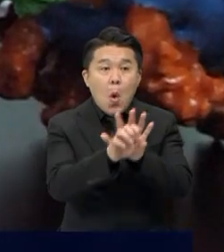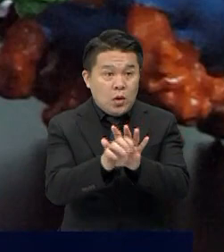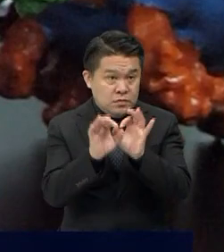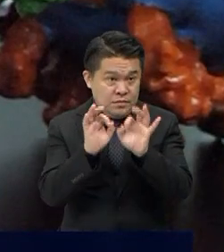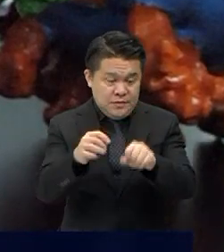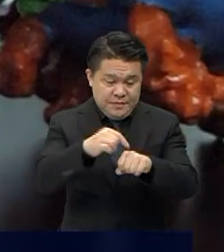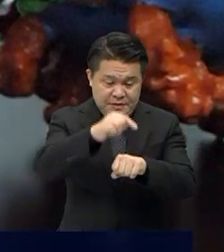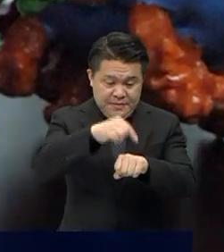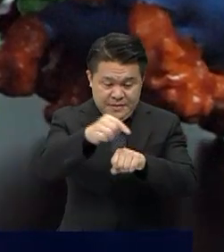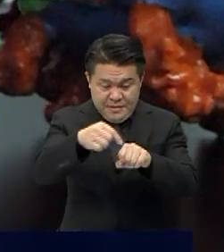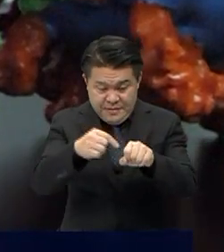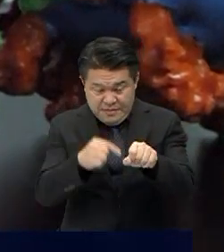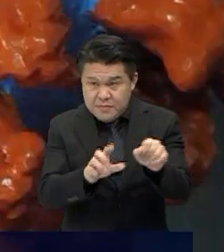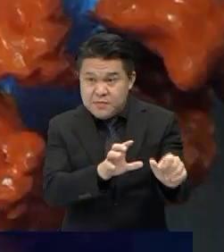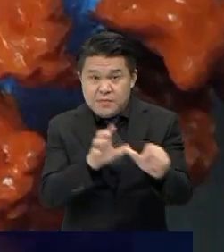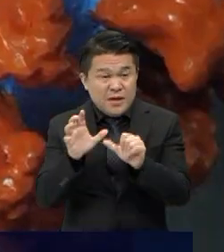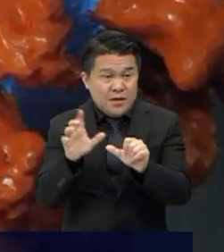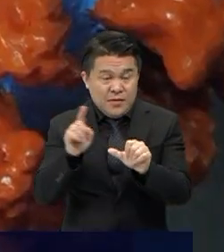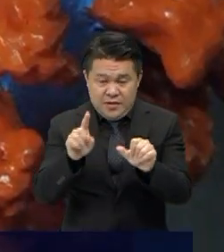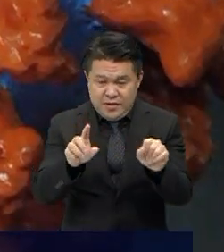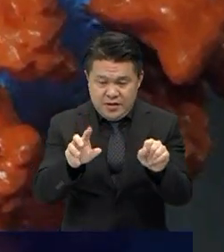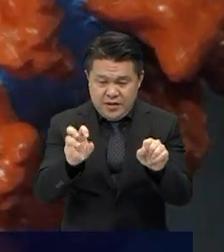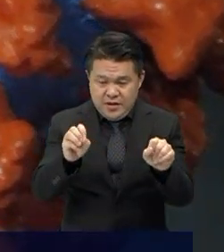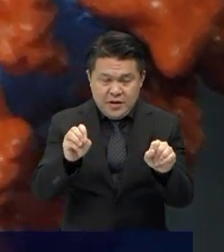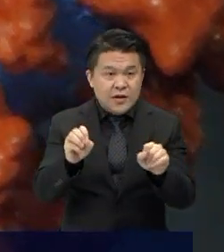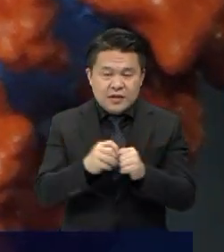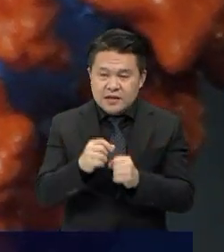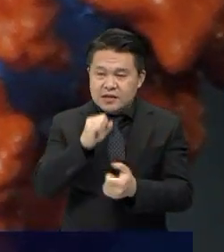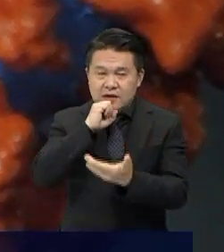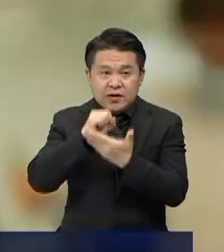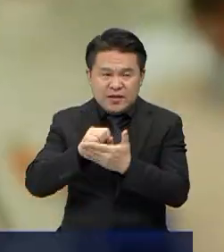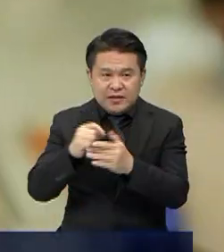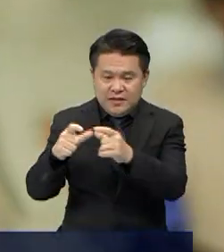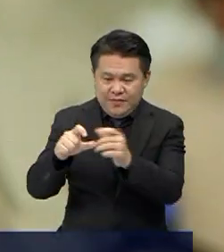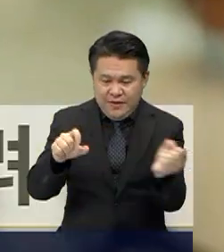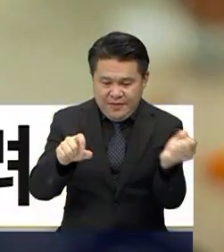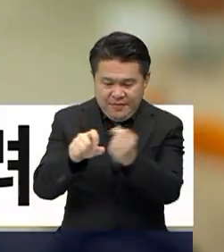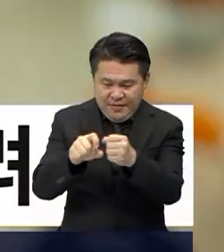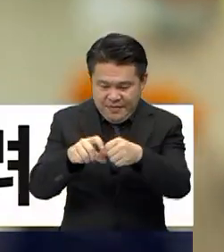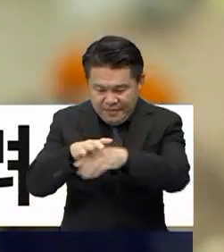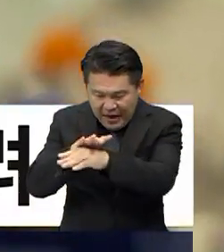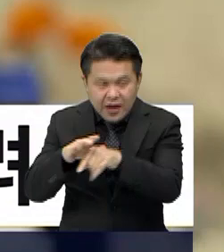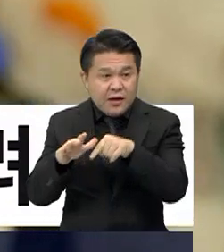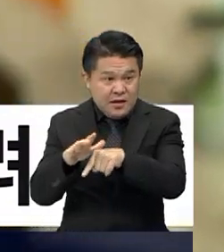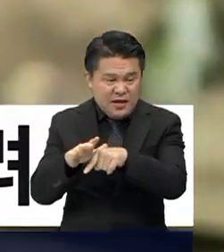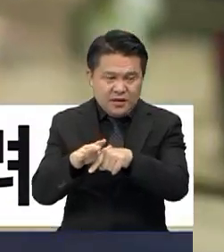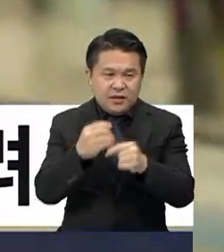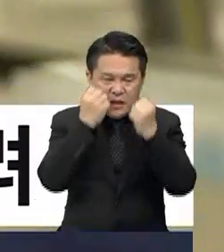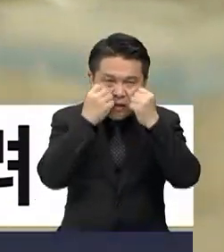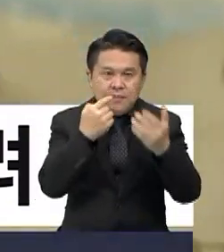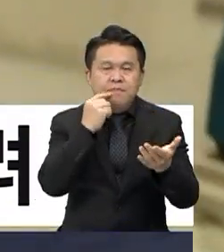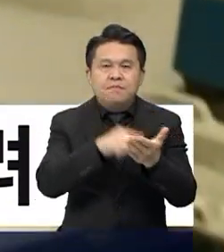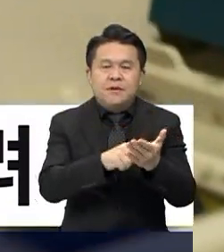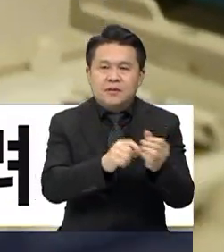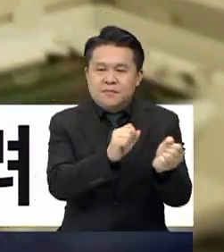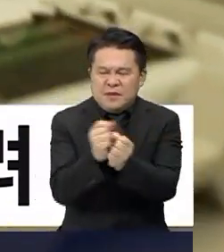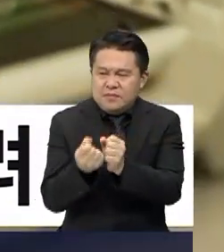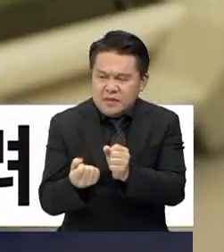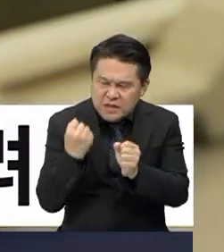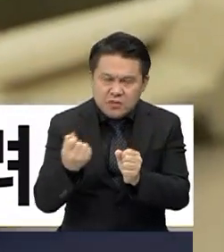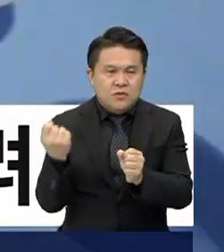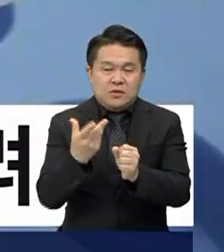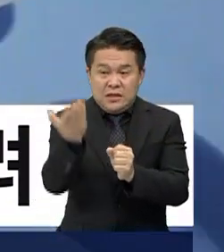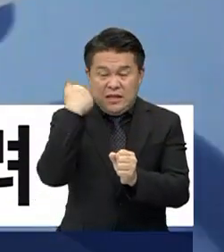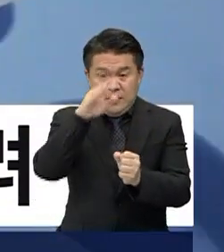바이러스는 스파이크 단백질을 이용해 세포에 침투합니다. 이 때문에 새로 발견된 변이가 전파력이 훨씬 클 뿐 아니라